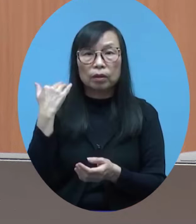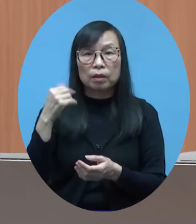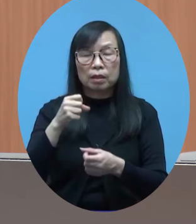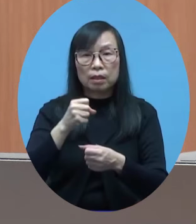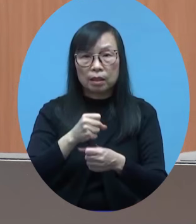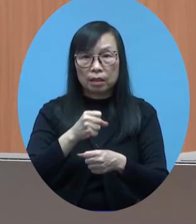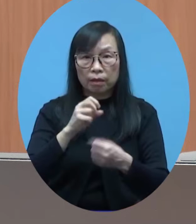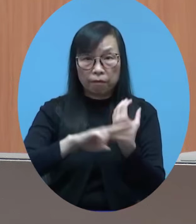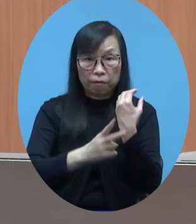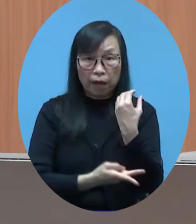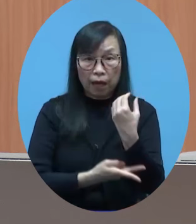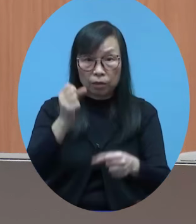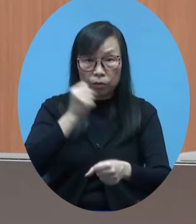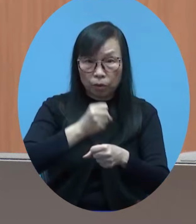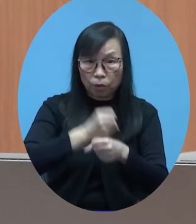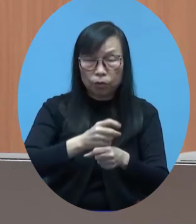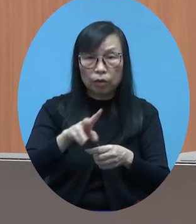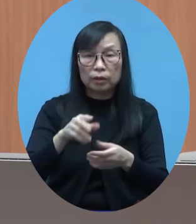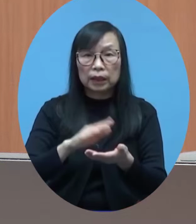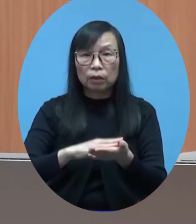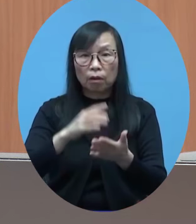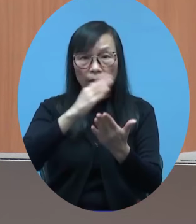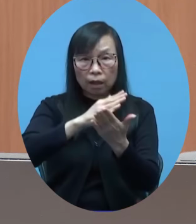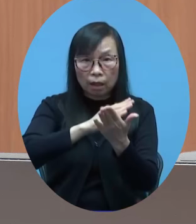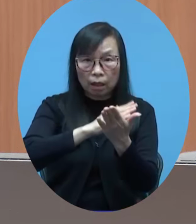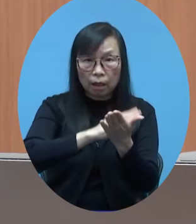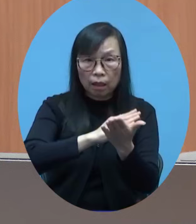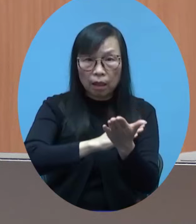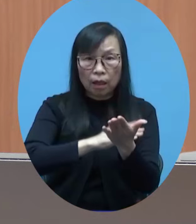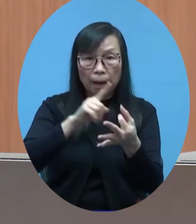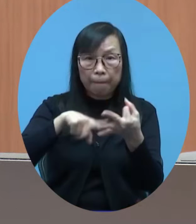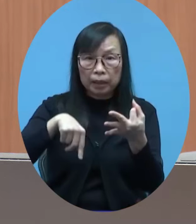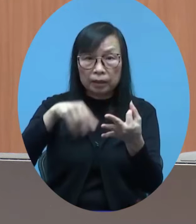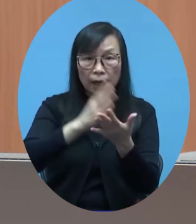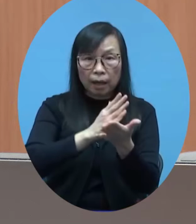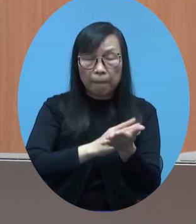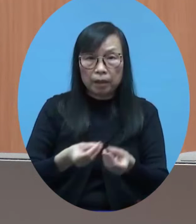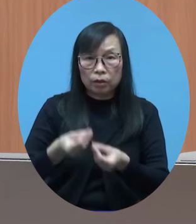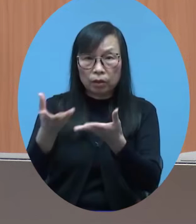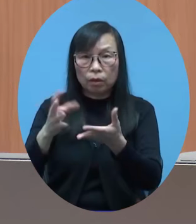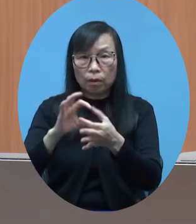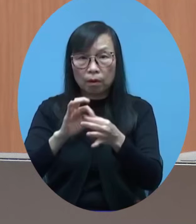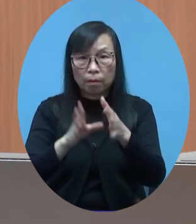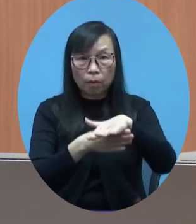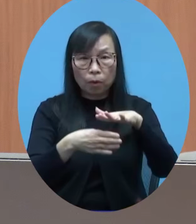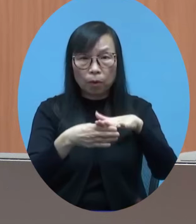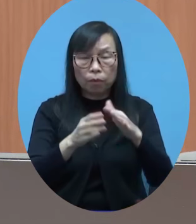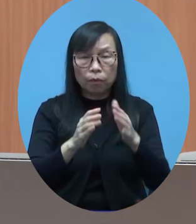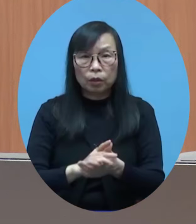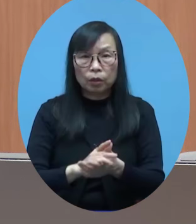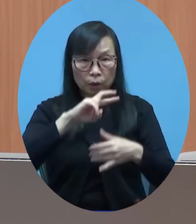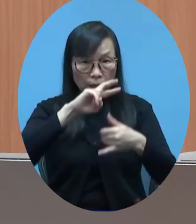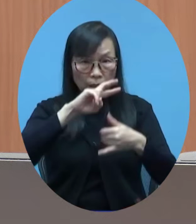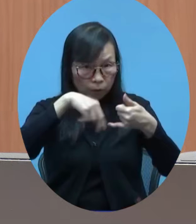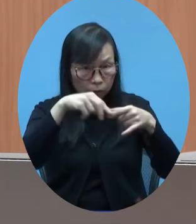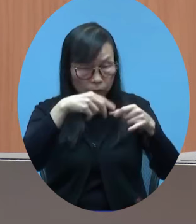那個法例的時候呢，我們是將整個 list 呢就即整個名單呢就給了相關的部門的，那如果他在那裡 check 到我們